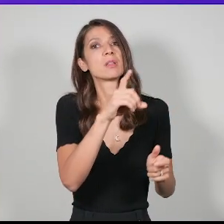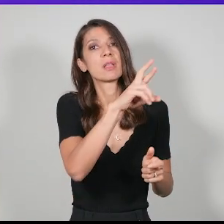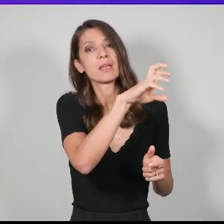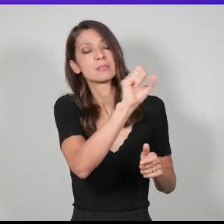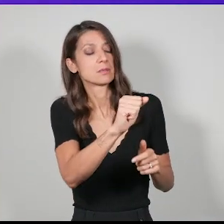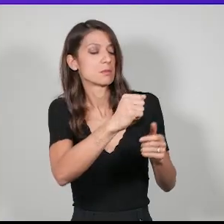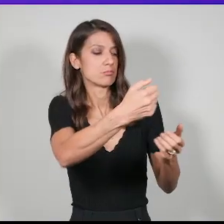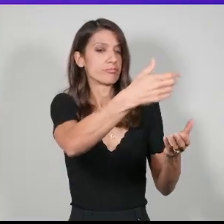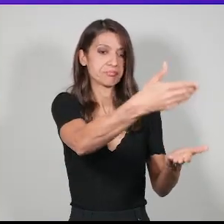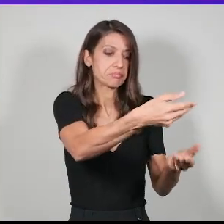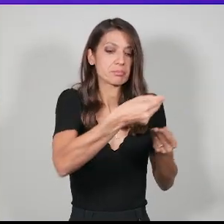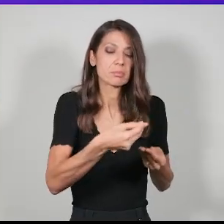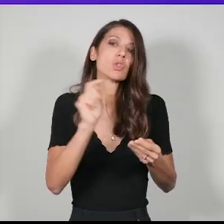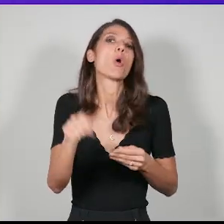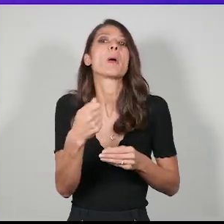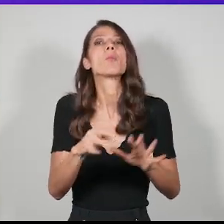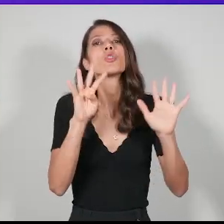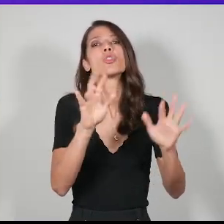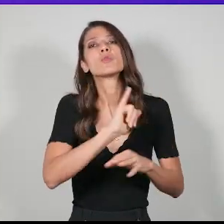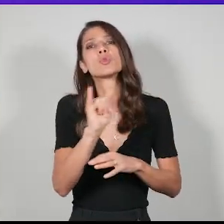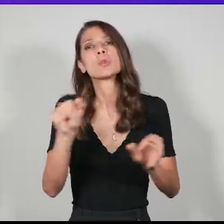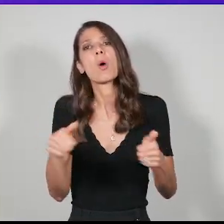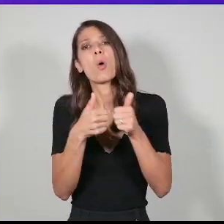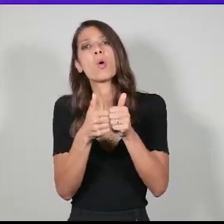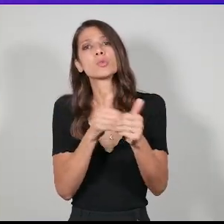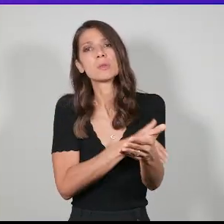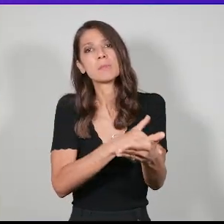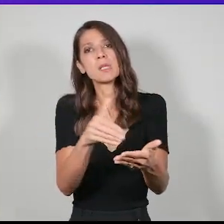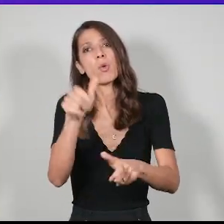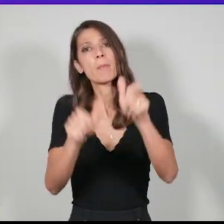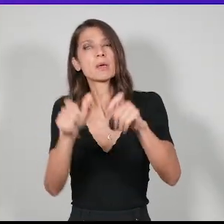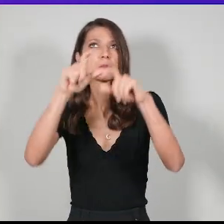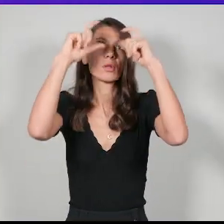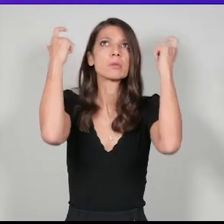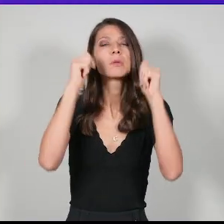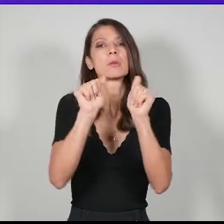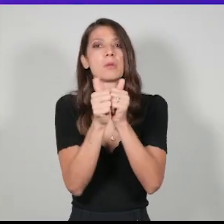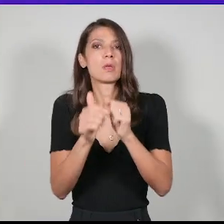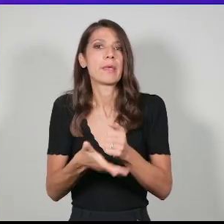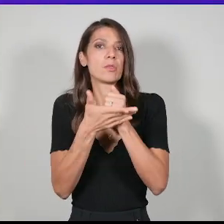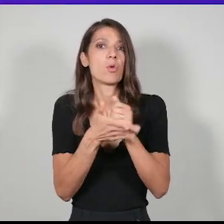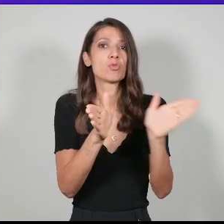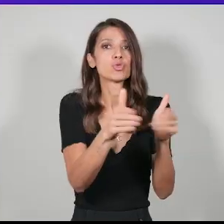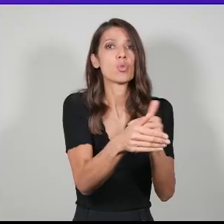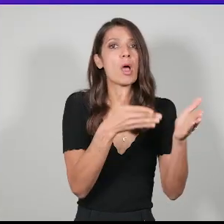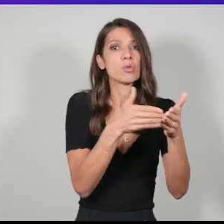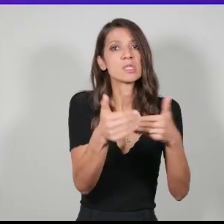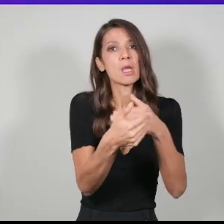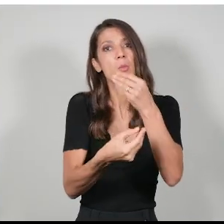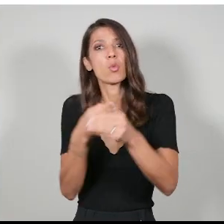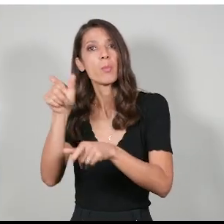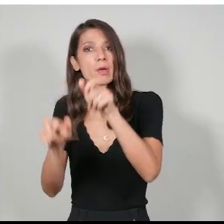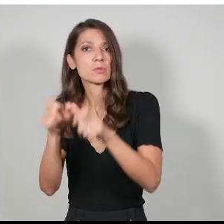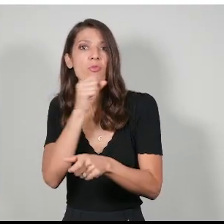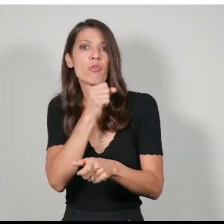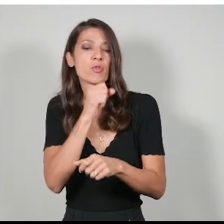voit régulièrement, de 9 à 11 millions de Français qui sont aidants dans le champ de l'âge et du handicap. C'est des chiffres que vous regardez avec